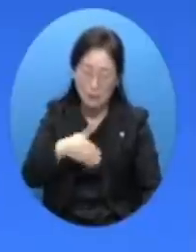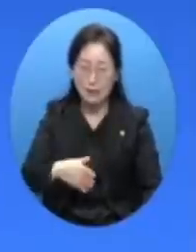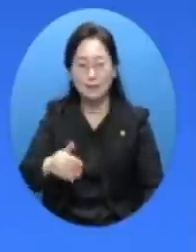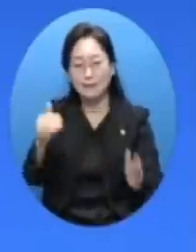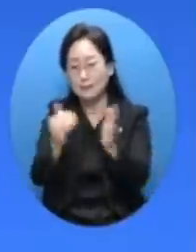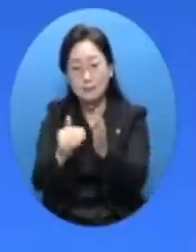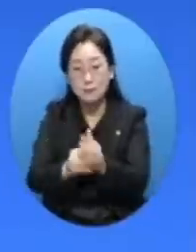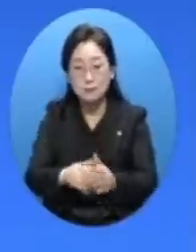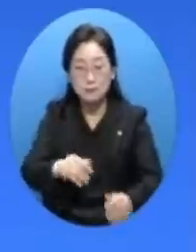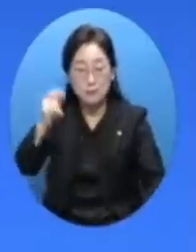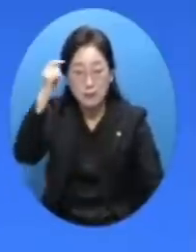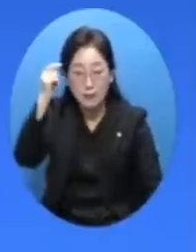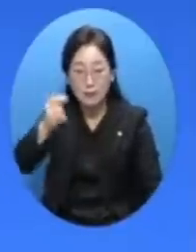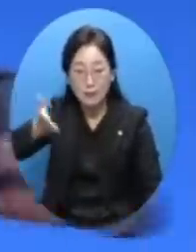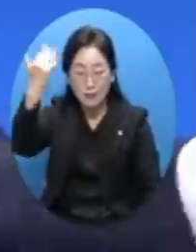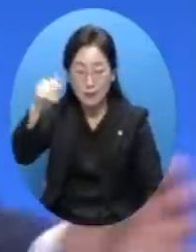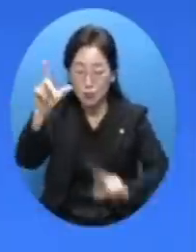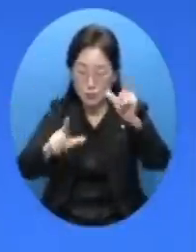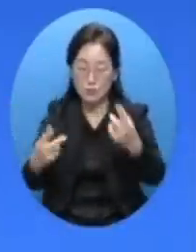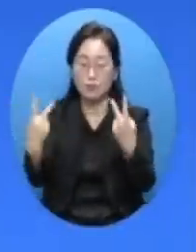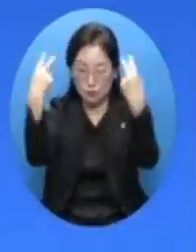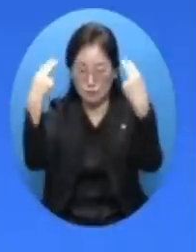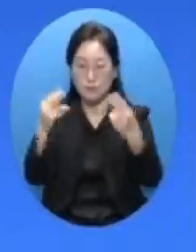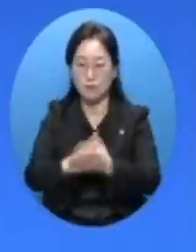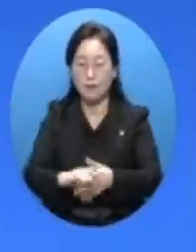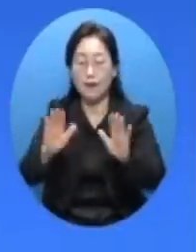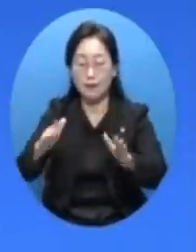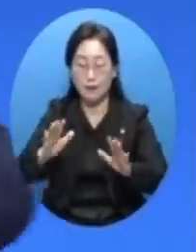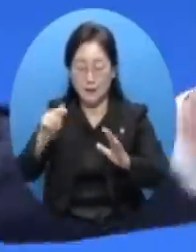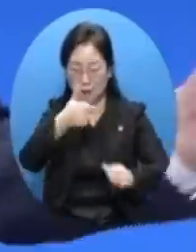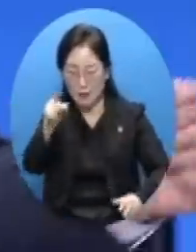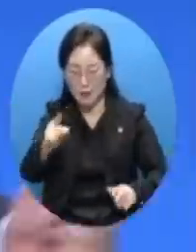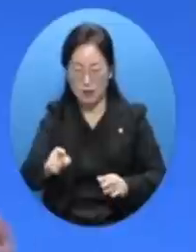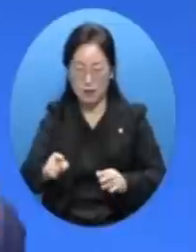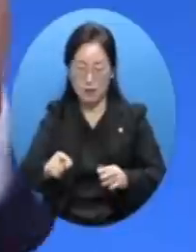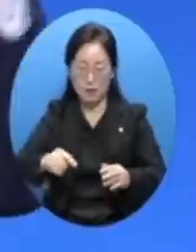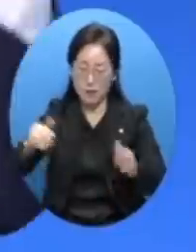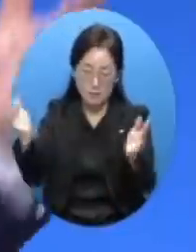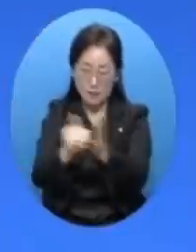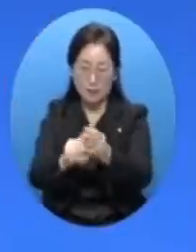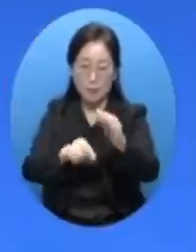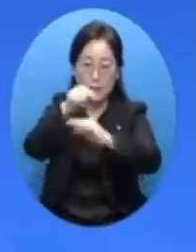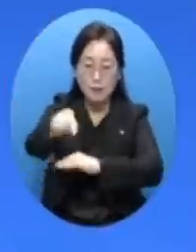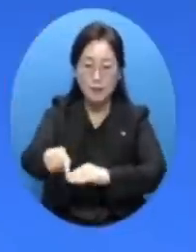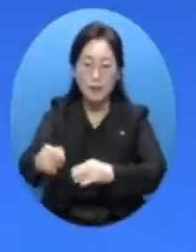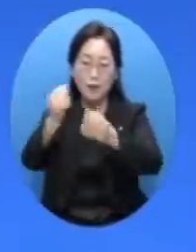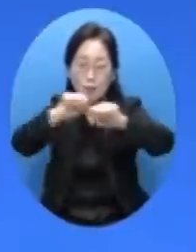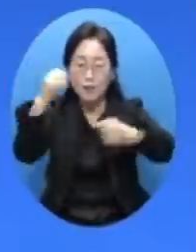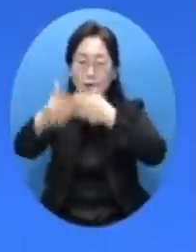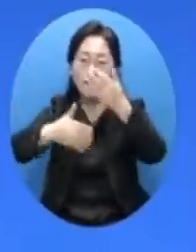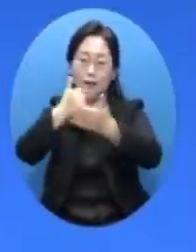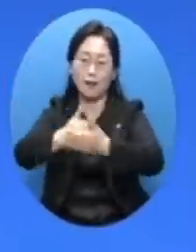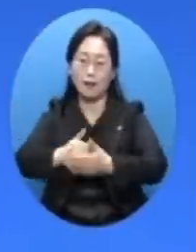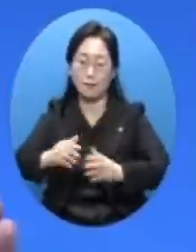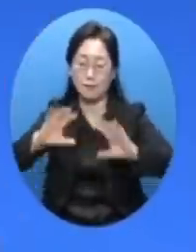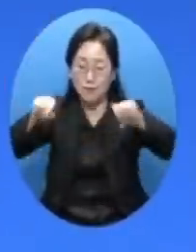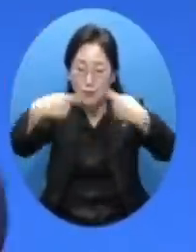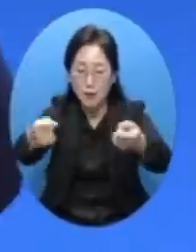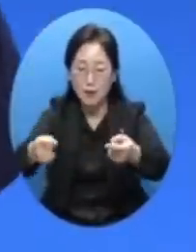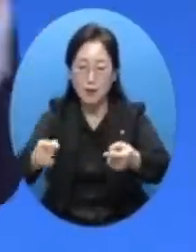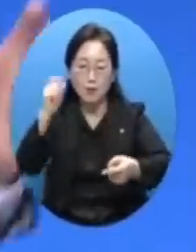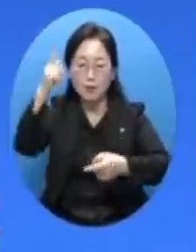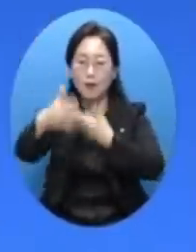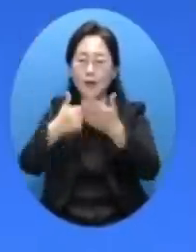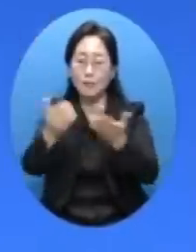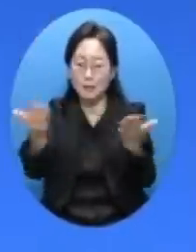끝났다 이런 같은 옛 모습을 내던져버리고 나라고 하는 공간에서 뛰쳐나와서 위대한 하나님의 공간으로 뛰어들어가서 위대한 하나님의 역사를 이루는